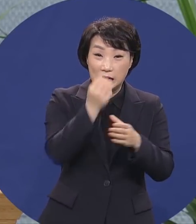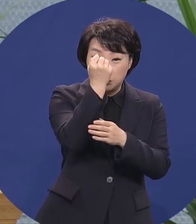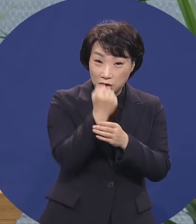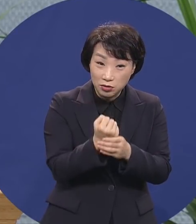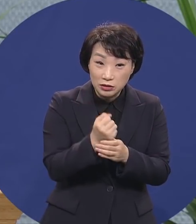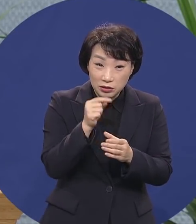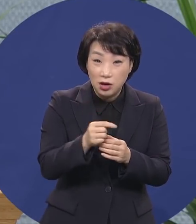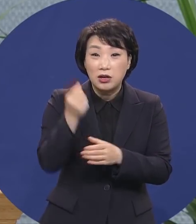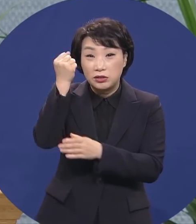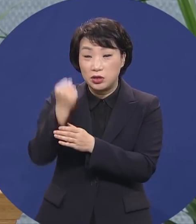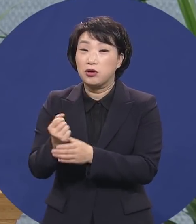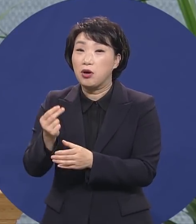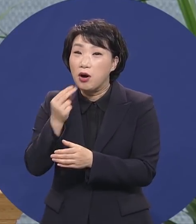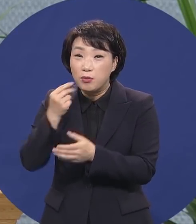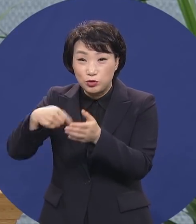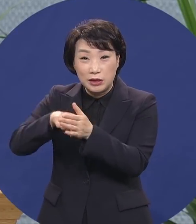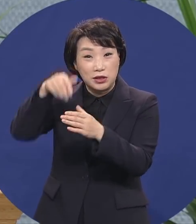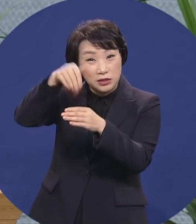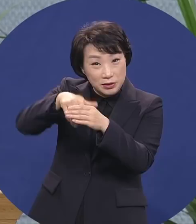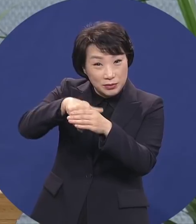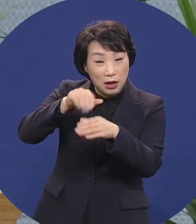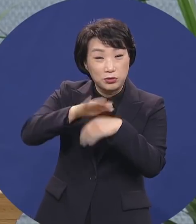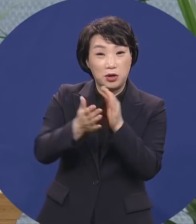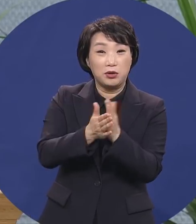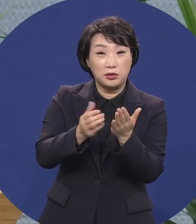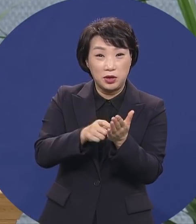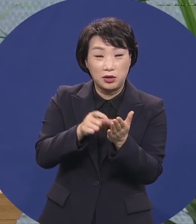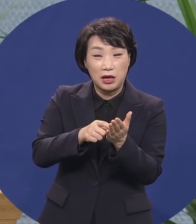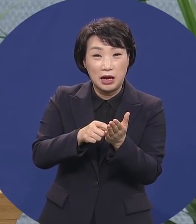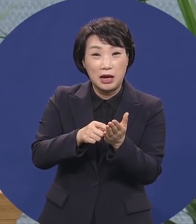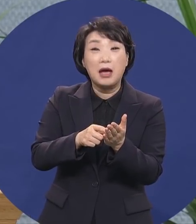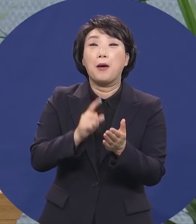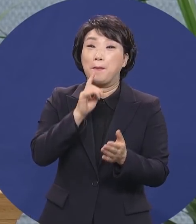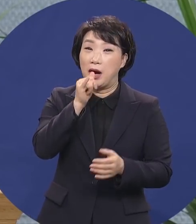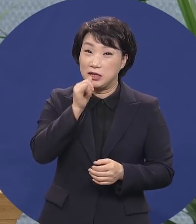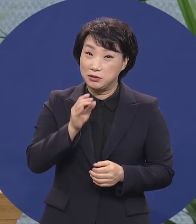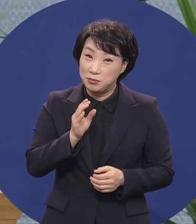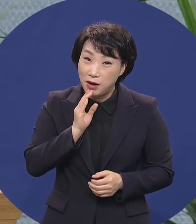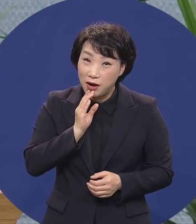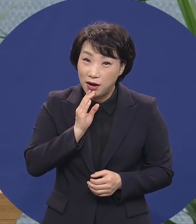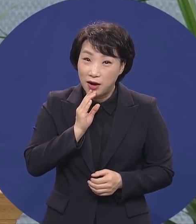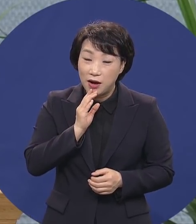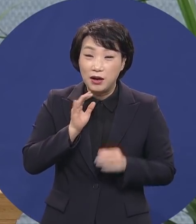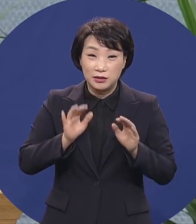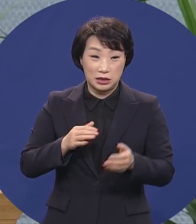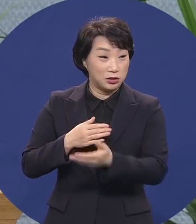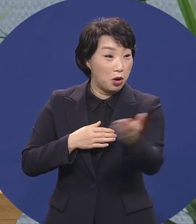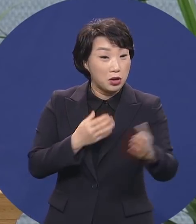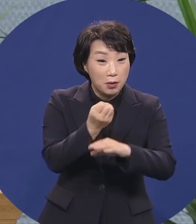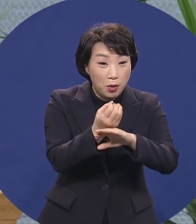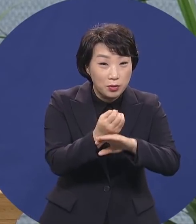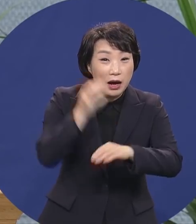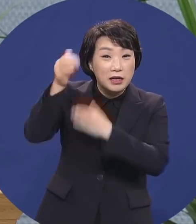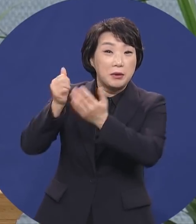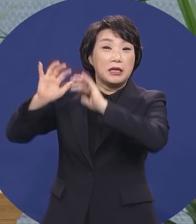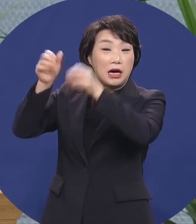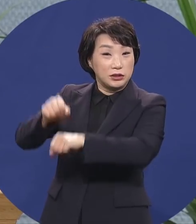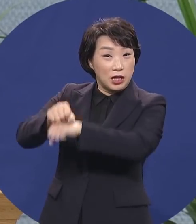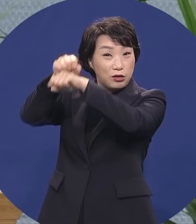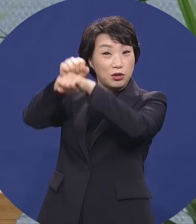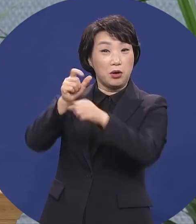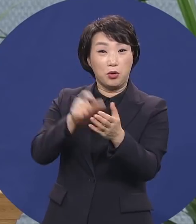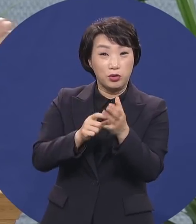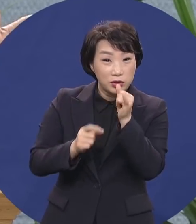썩지 아니할 것을 위해서 심으라고 사도 바울 성경은 말했어요. 너희 보물을 하늘에 쌓두라고